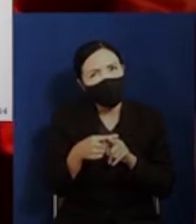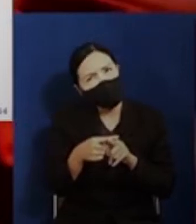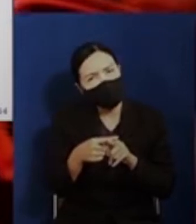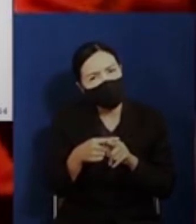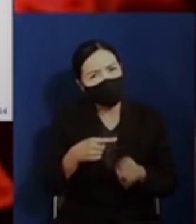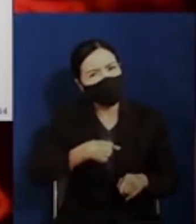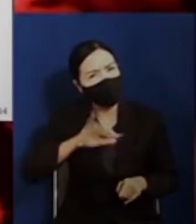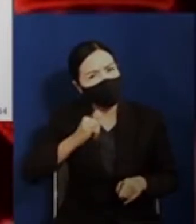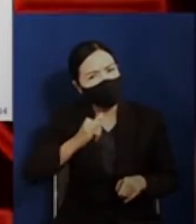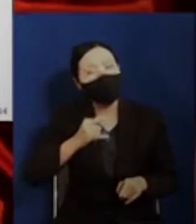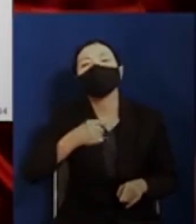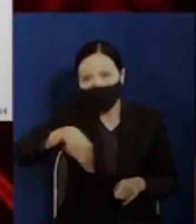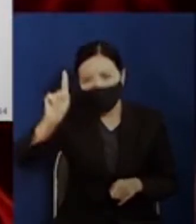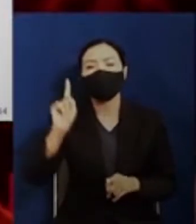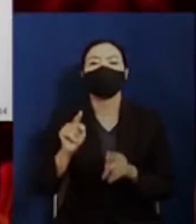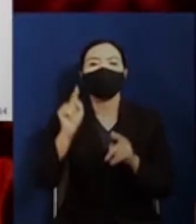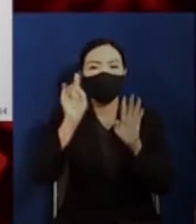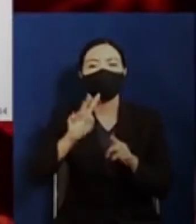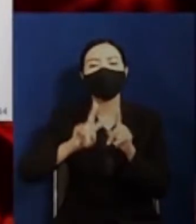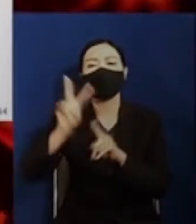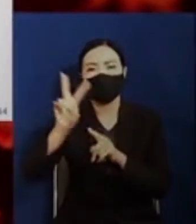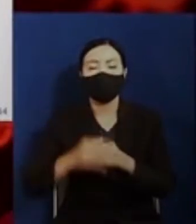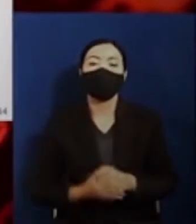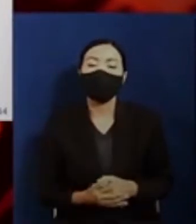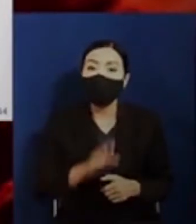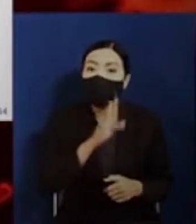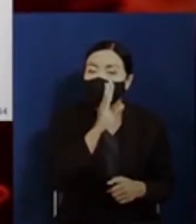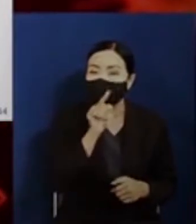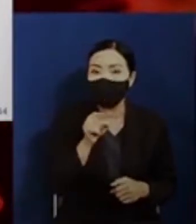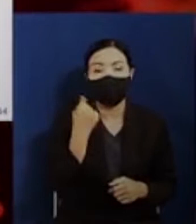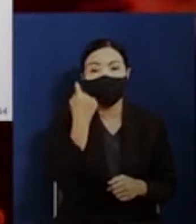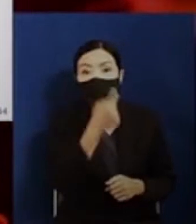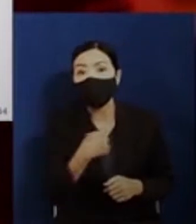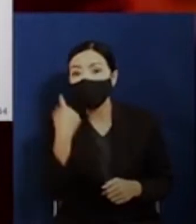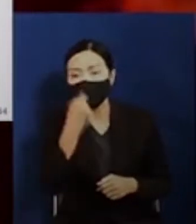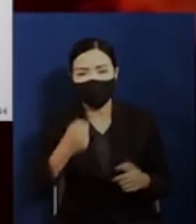จะมีโอกาสที่จะไปสัมผัสหรือติดเชื้ออะไรก็แล้วแต่นะครับแต่ท่านไม่มีอา